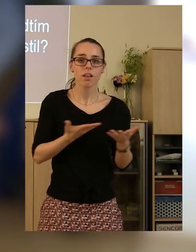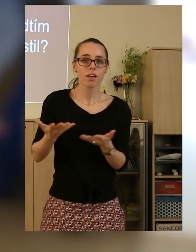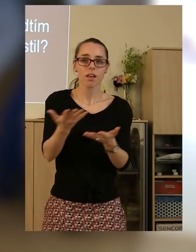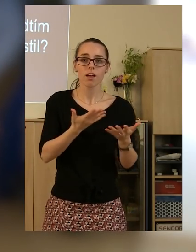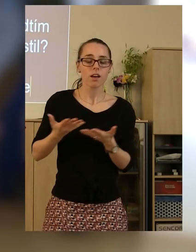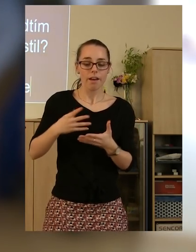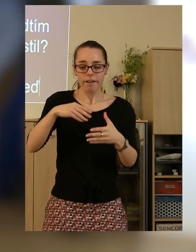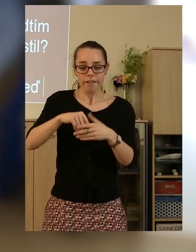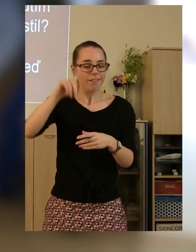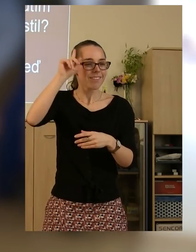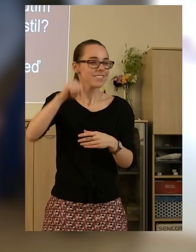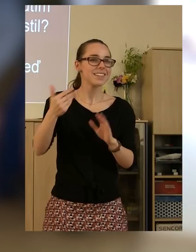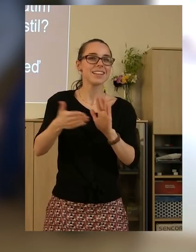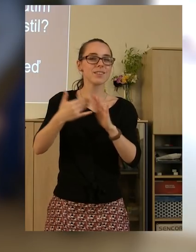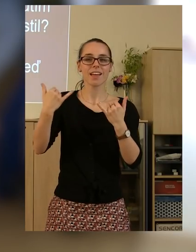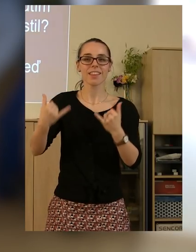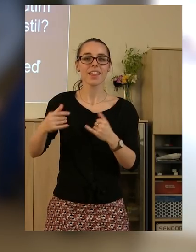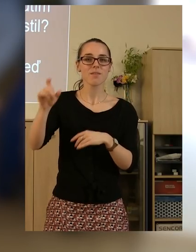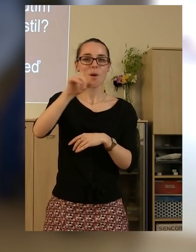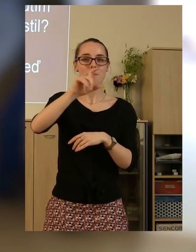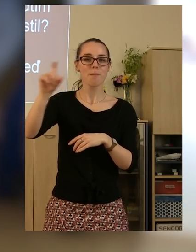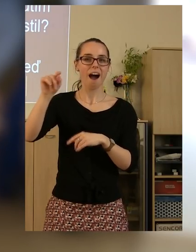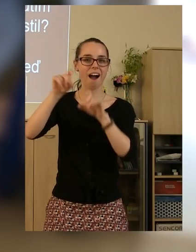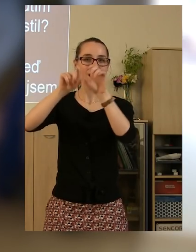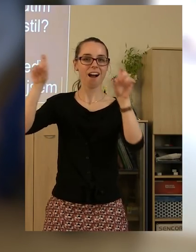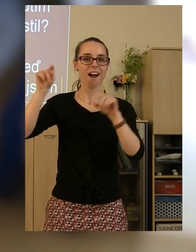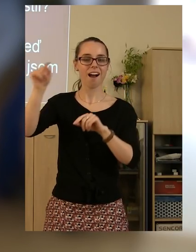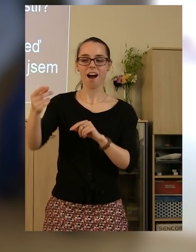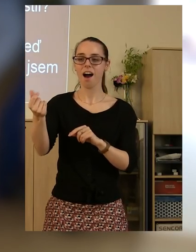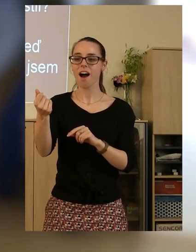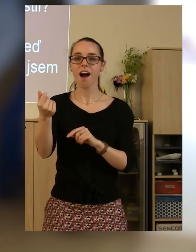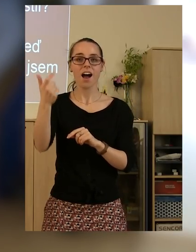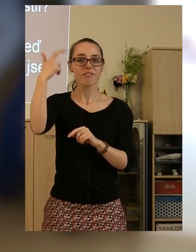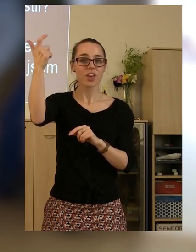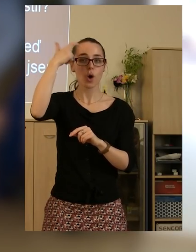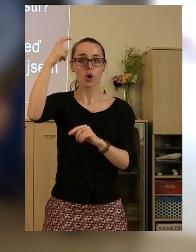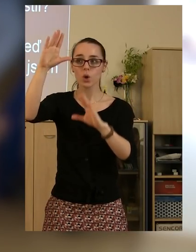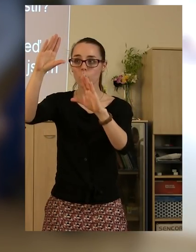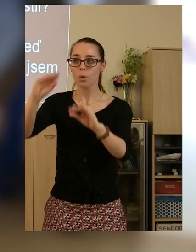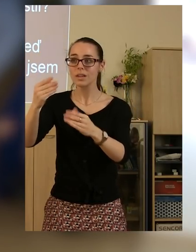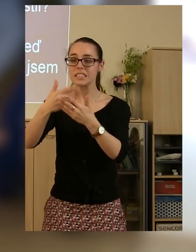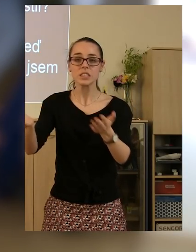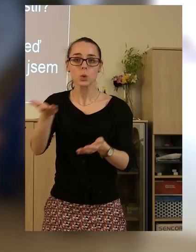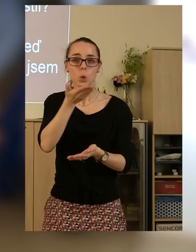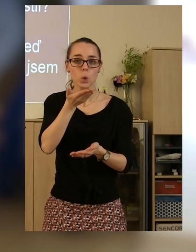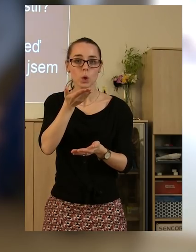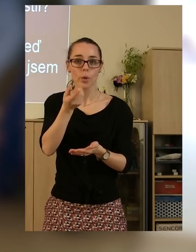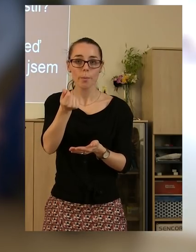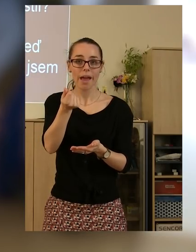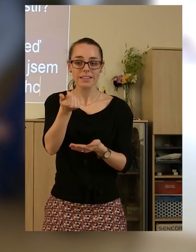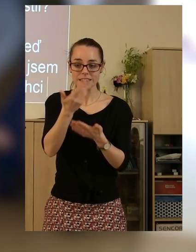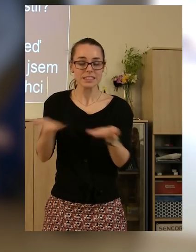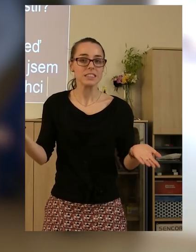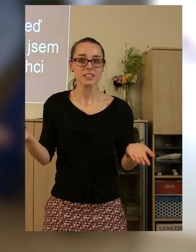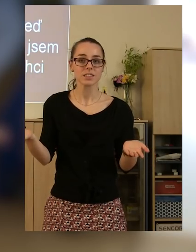byl otevřený úvěr, mohl jsem si brát, co jsem chtěl, a teď si chci vzít 2 koruny a oni tam nejsou. Rozumíte? Podle